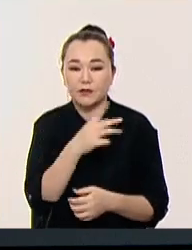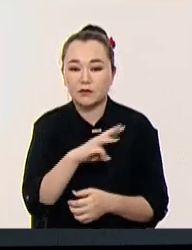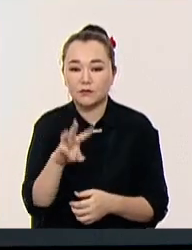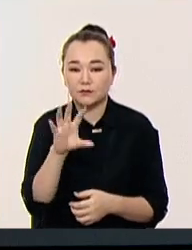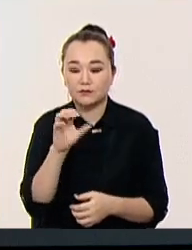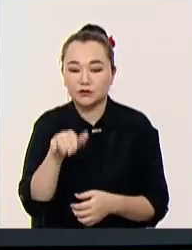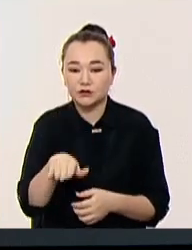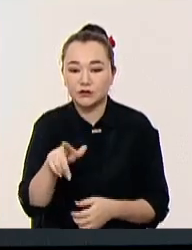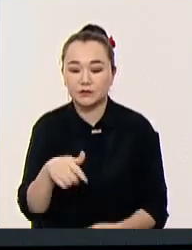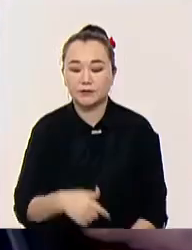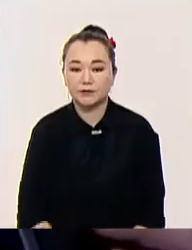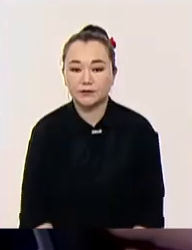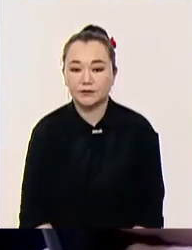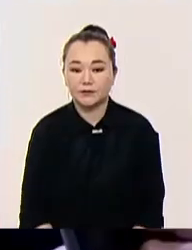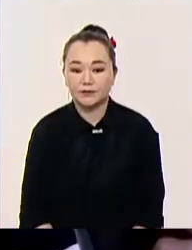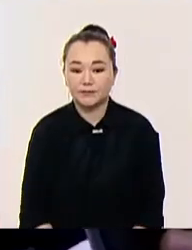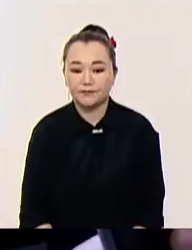миллиона тенге